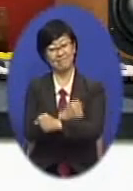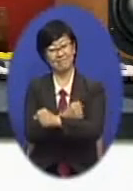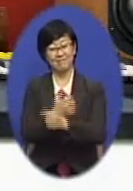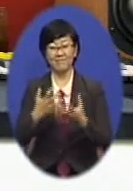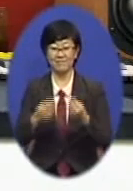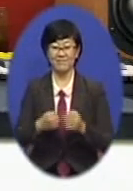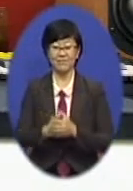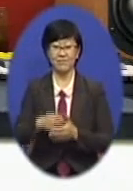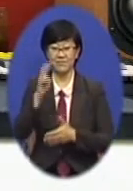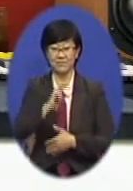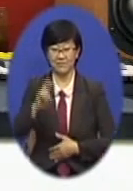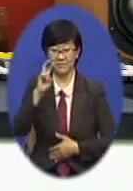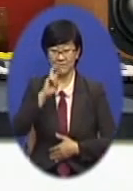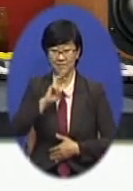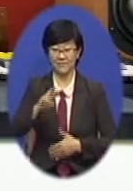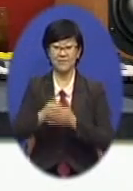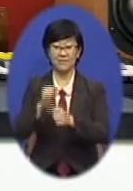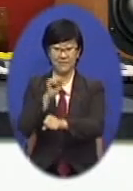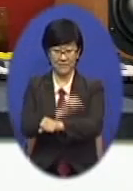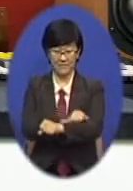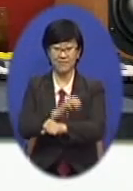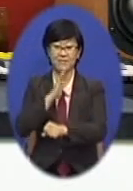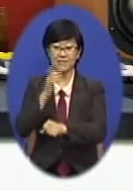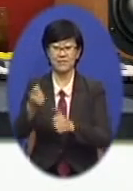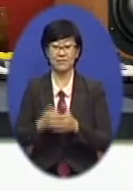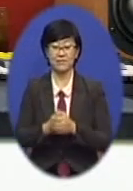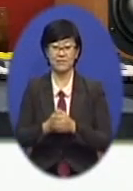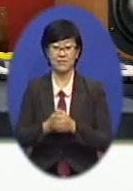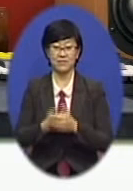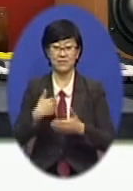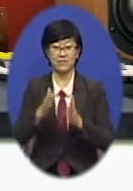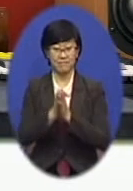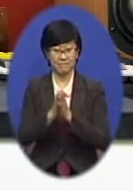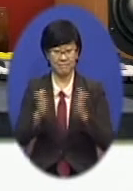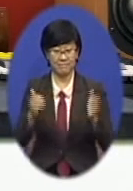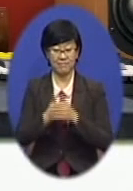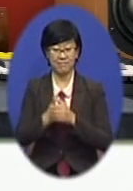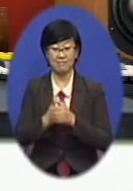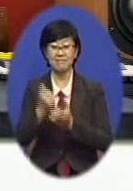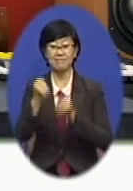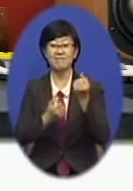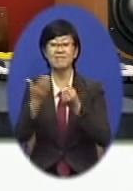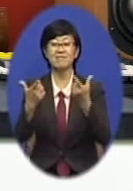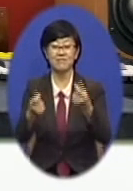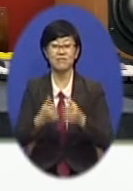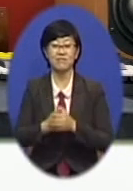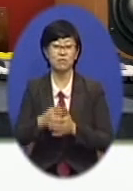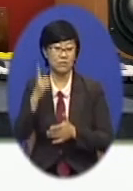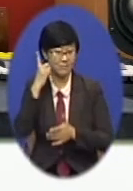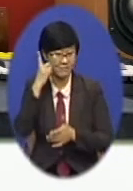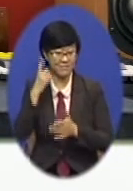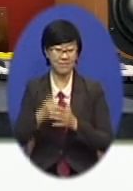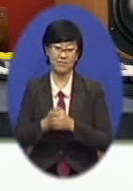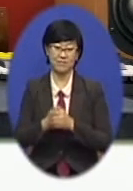하셨습니다. 이렇게 노래를 굉장히 잘하시는 노래인데 네? 제가 시작하기 전에 말씀드린 것처럼